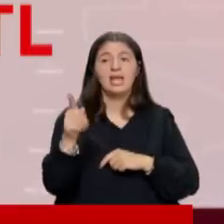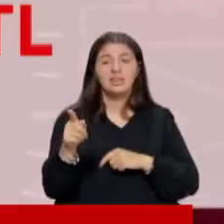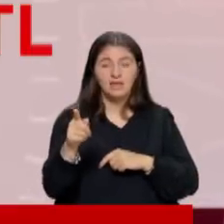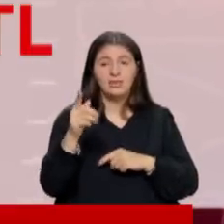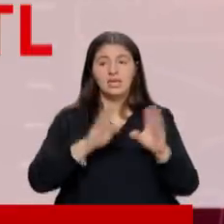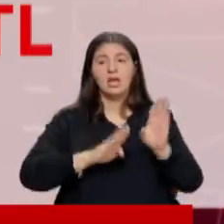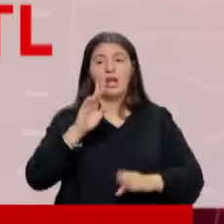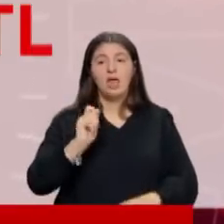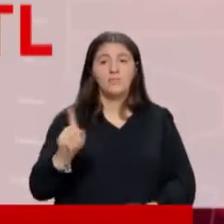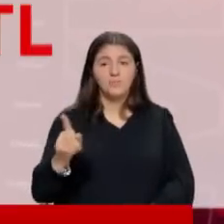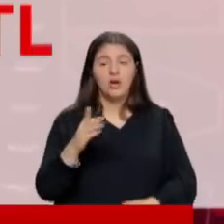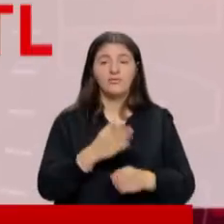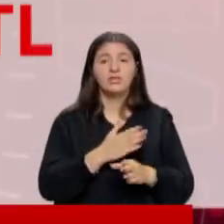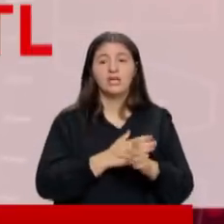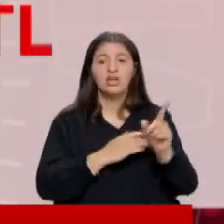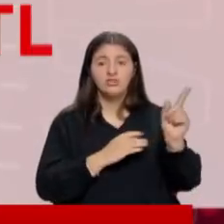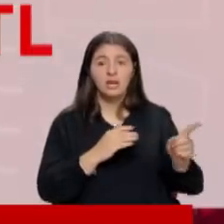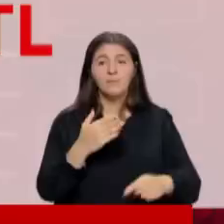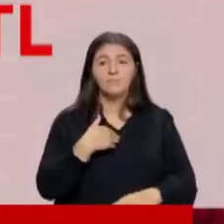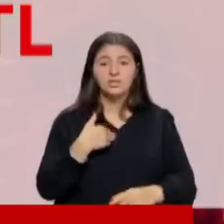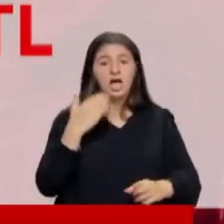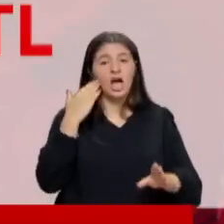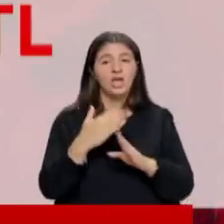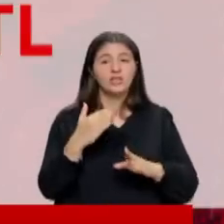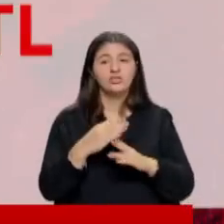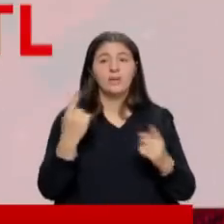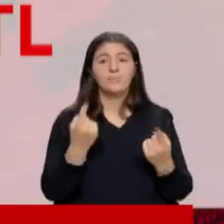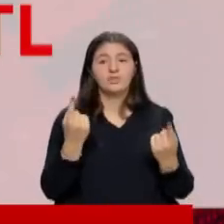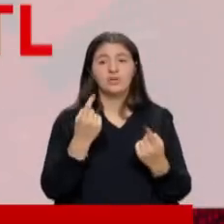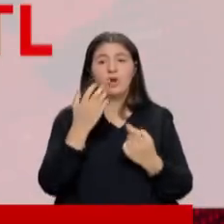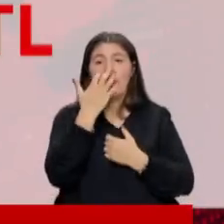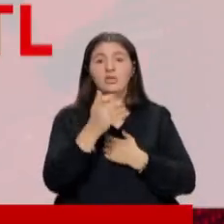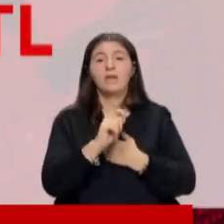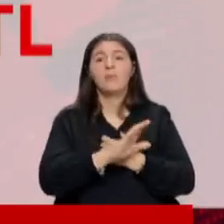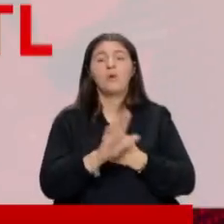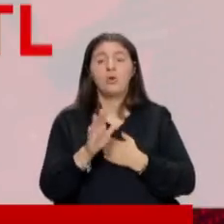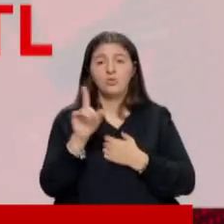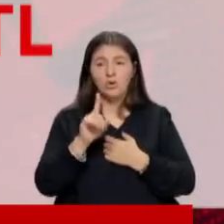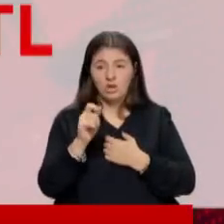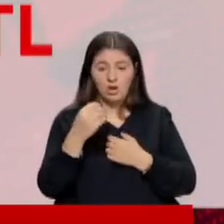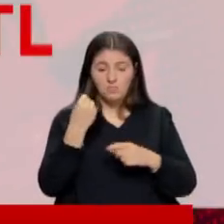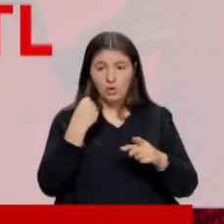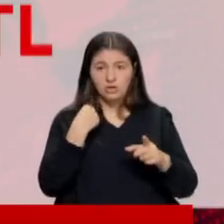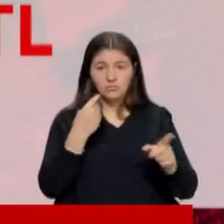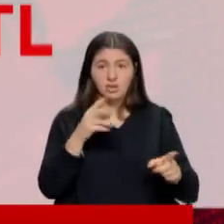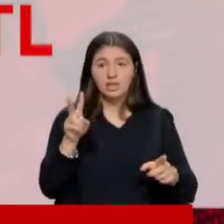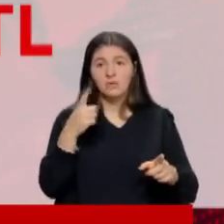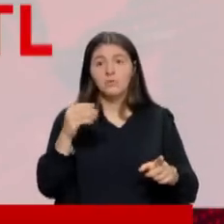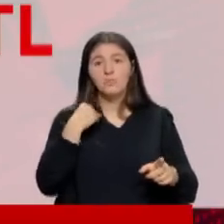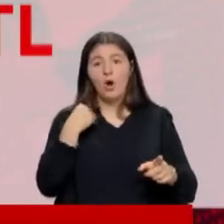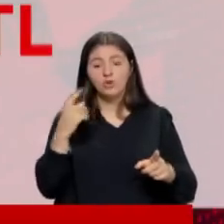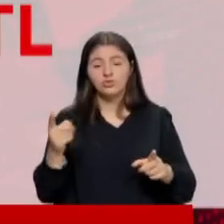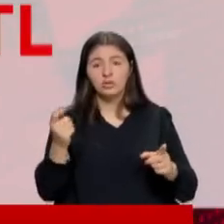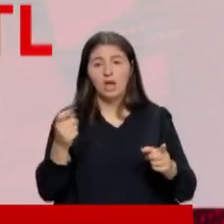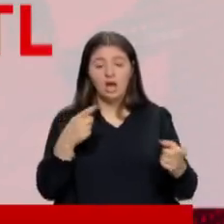TL'den ihale ediyor vatandaşlarımıza Biz uzlaşacak bir şey öneriyoruz fiyat 10 lira borçlanma sunmakla 20 bin lira